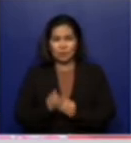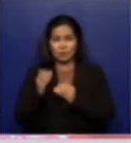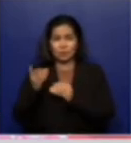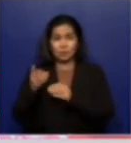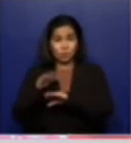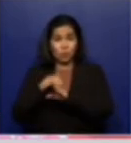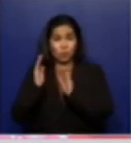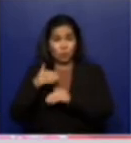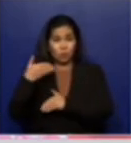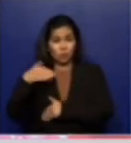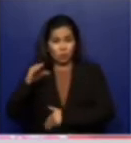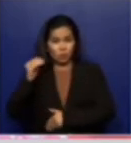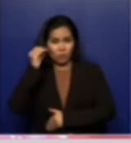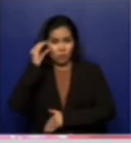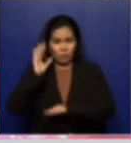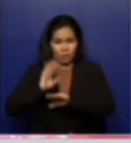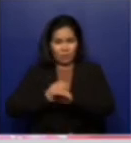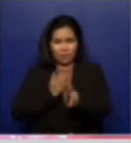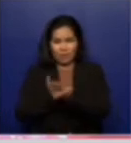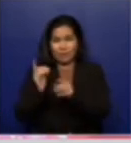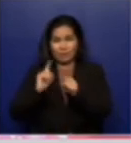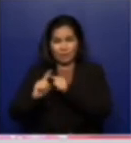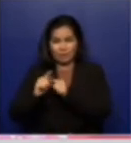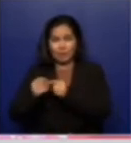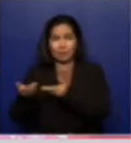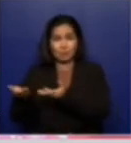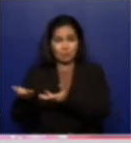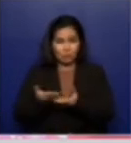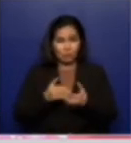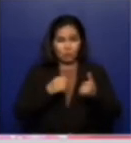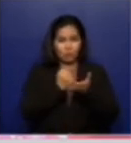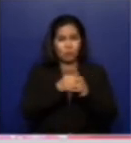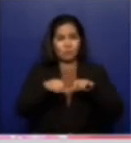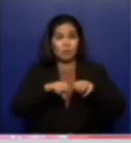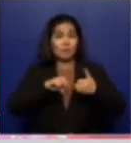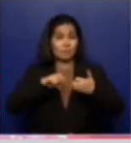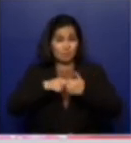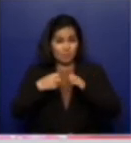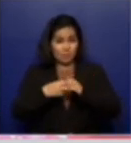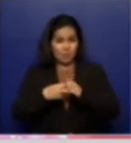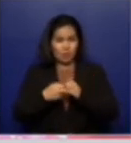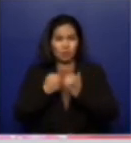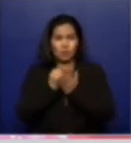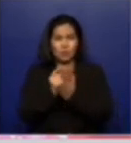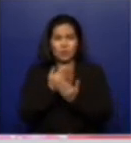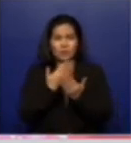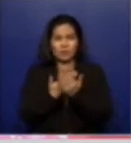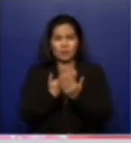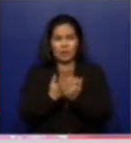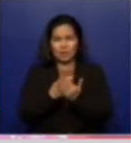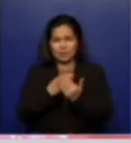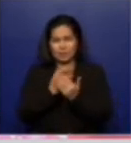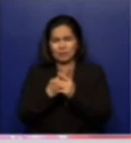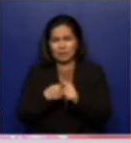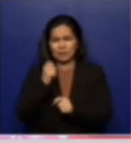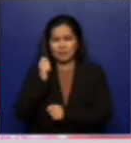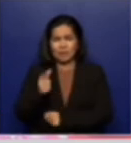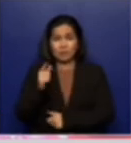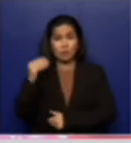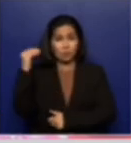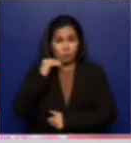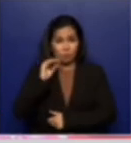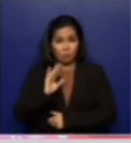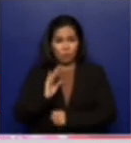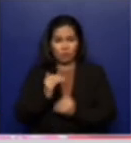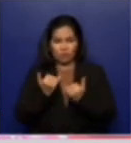ที่มีความรู้ความสามารถในด้านต่างๆเข้ามาเป็นการแก้ไขปัญหาเพื่อเป็นการลดภาระงบประมาณแต่กระทรวง